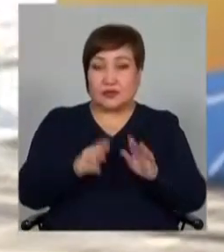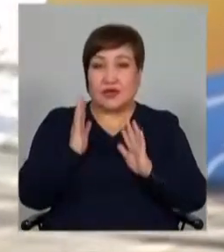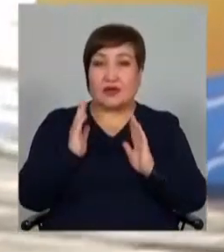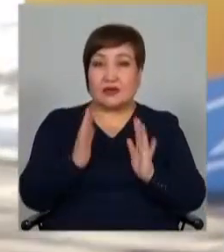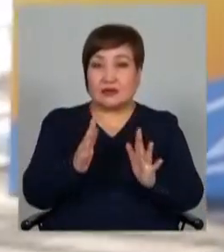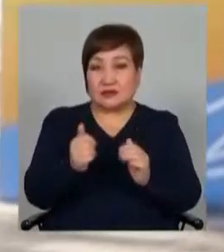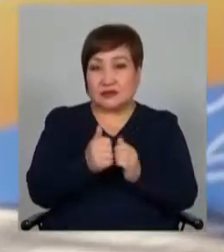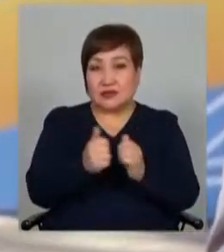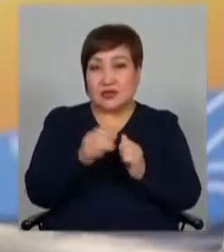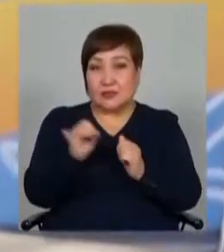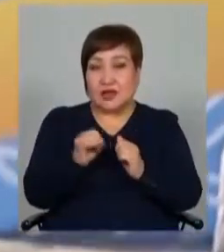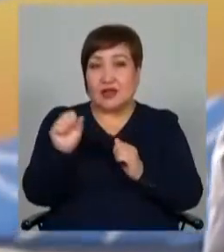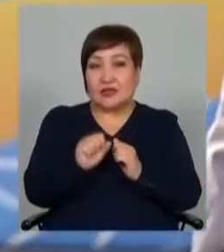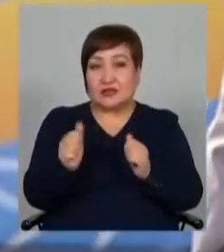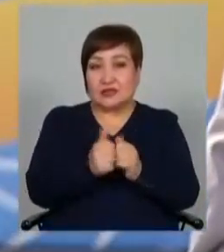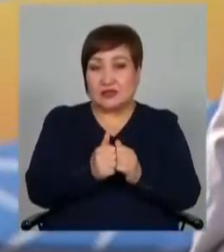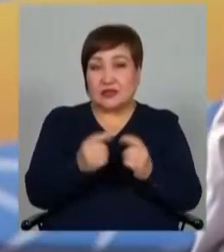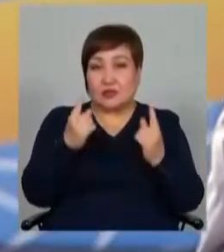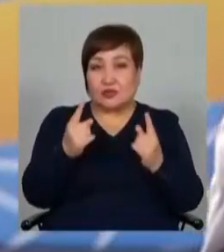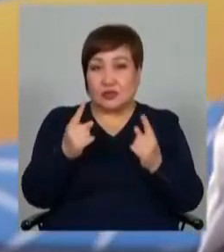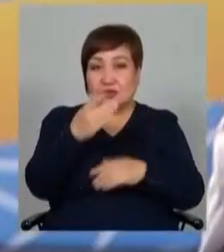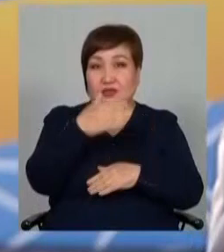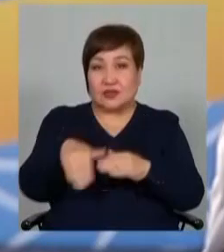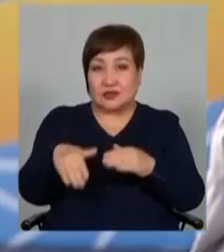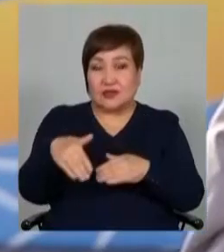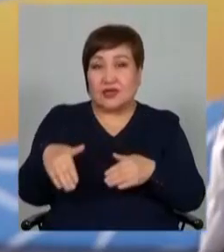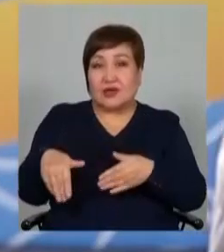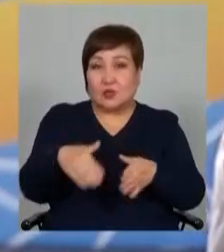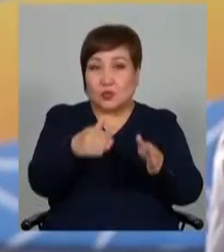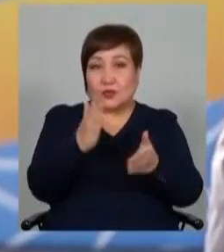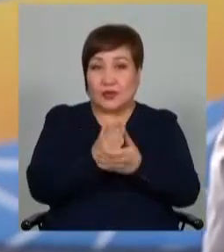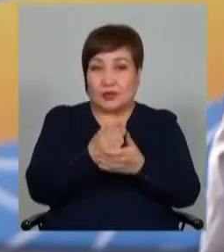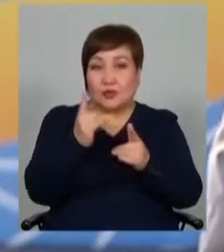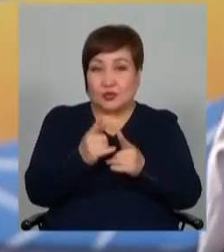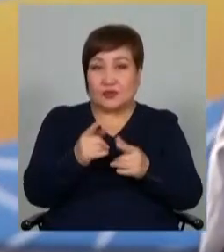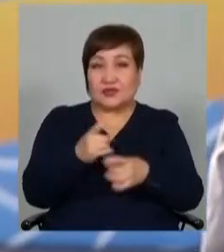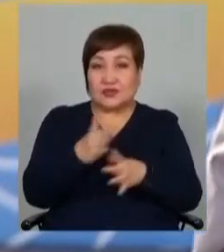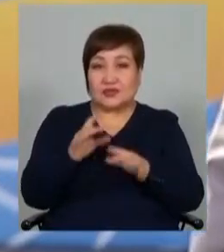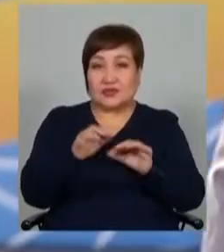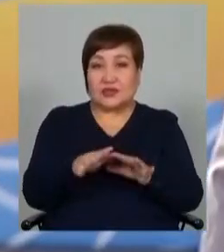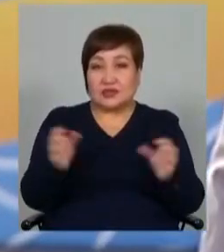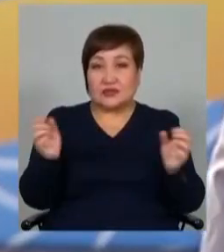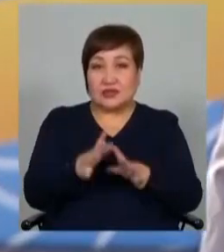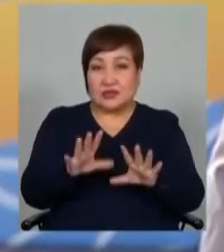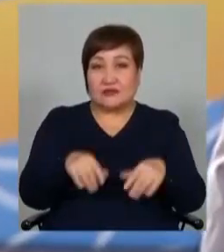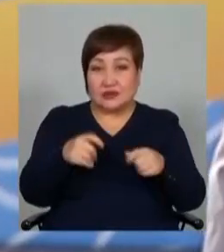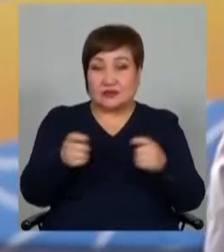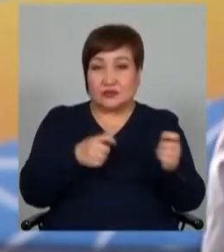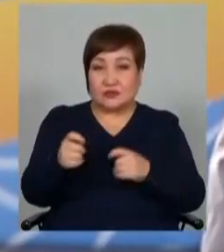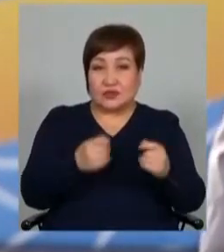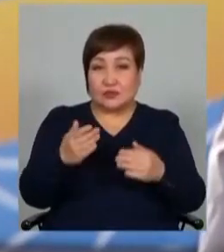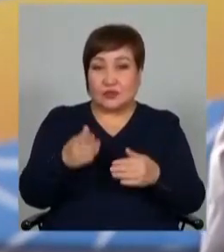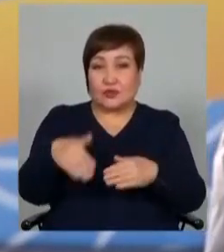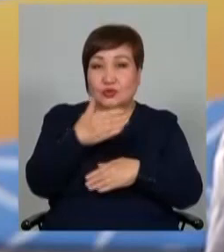Алтынсарин атындағы үлкен даңғыл бар. Бүгінгі салтанатты шараға жиналған зиялы қауым өкілдері енді бұл көшемен өткен әрбір жас